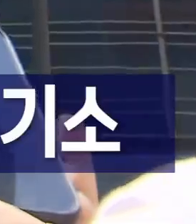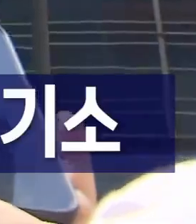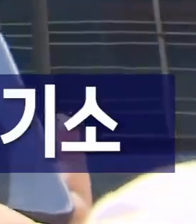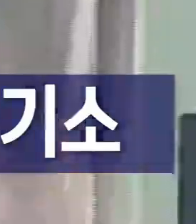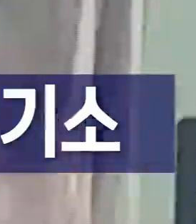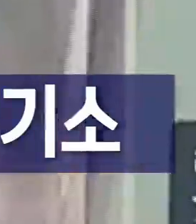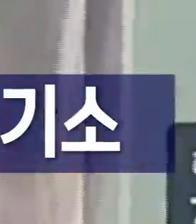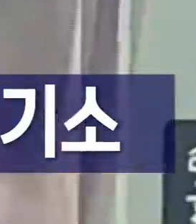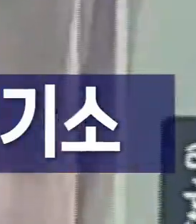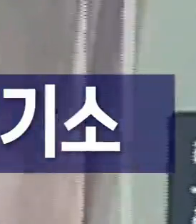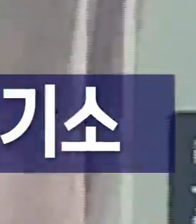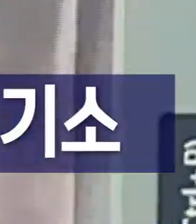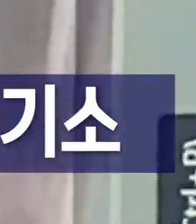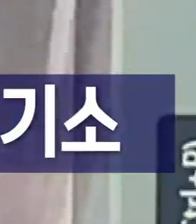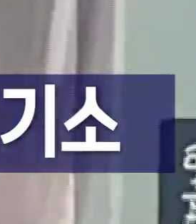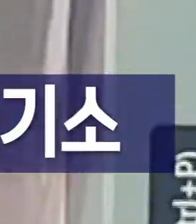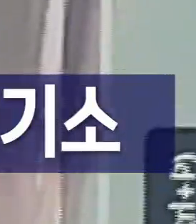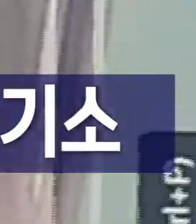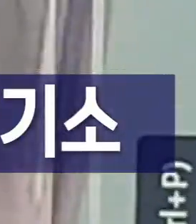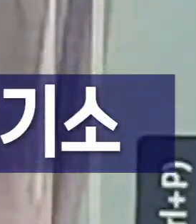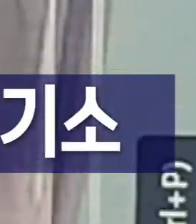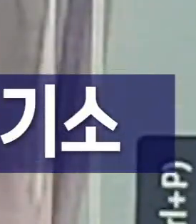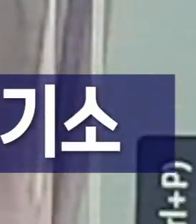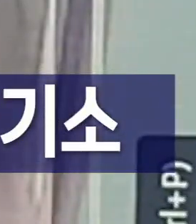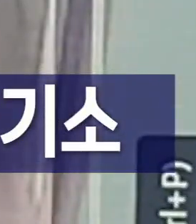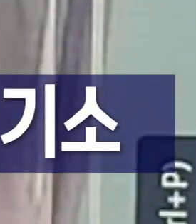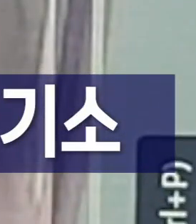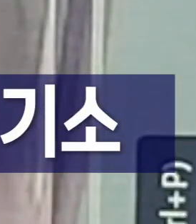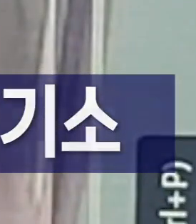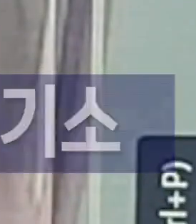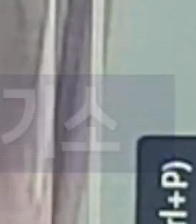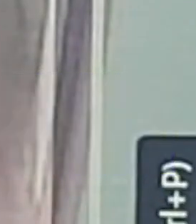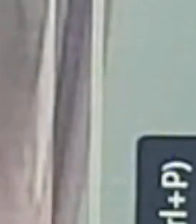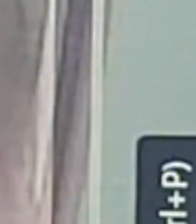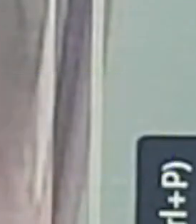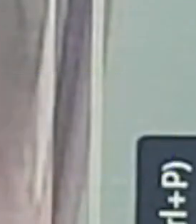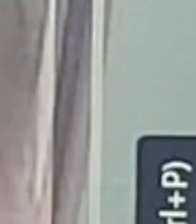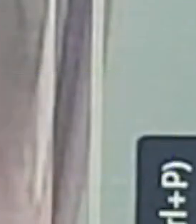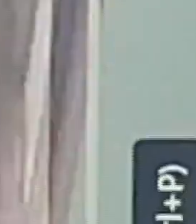돈봉투를 준 민원인 사건에 얽힌 정치인들도 대거